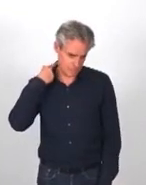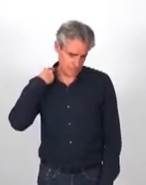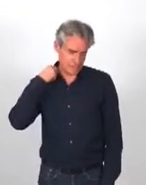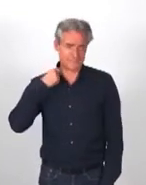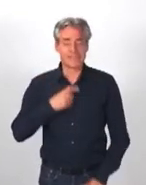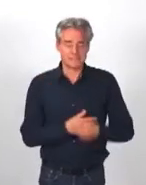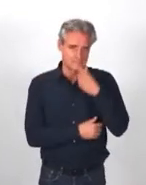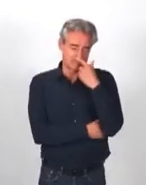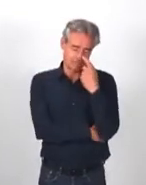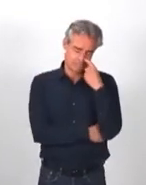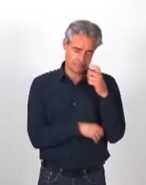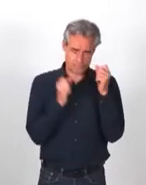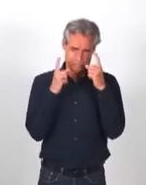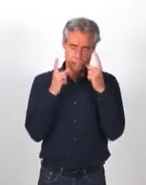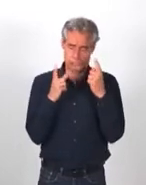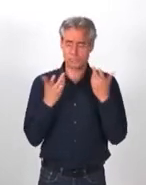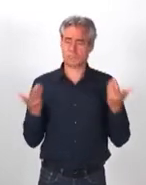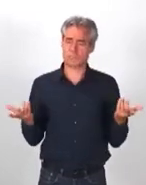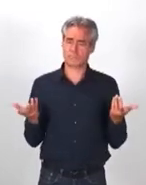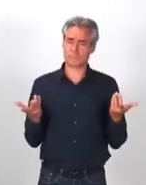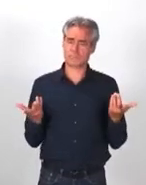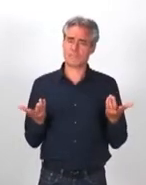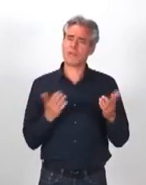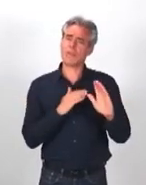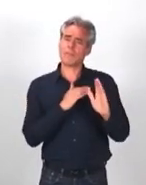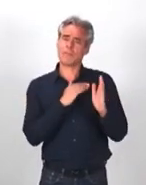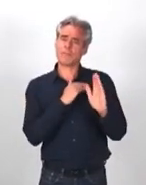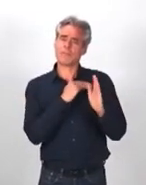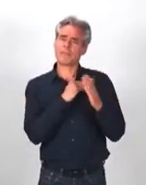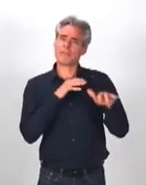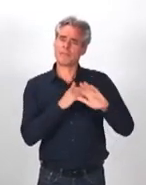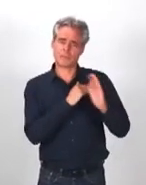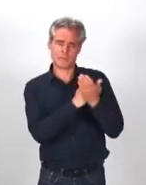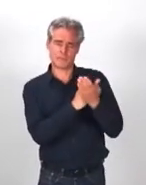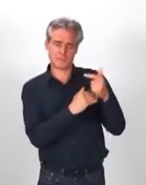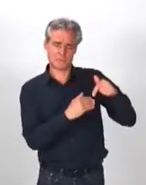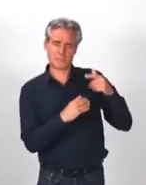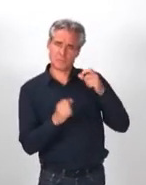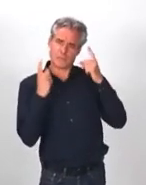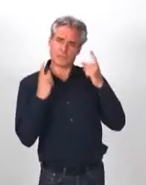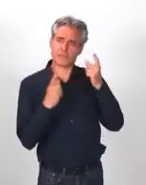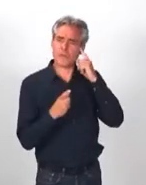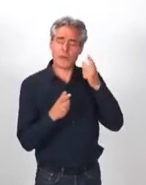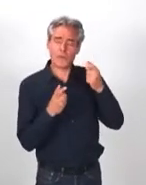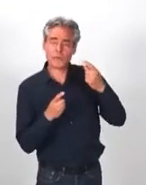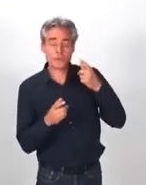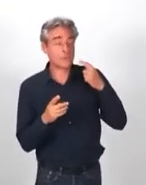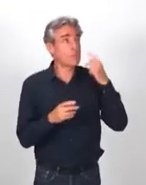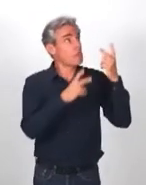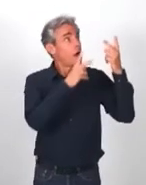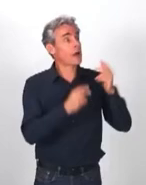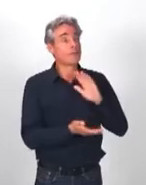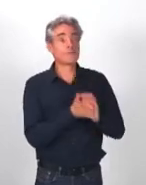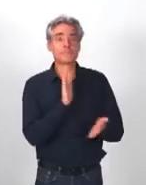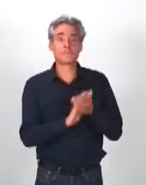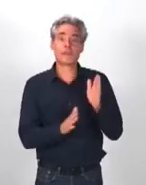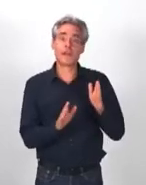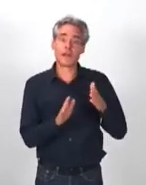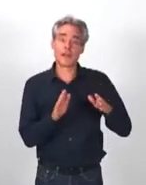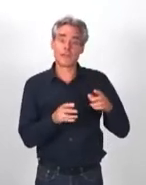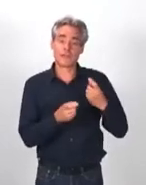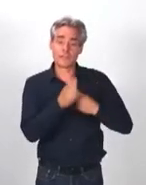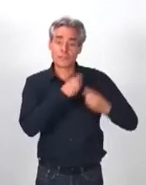y a quelque chose qui me surprend toujours un peu dans votre façon de présenter les choses. C'est comme si vous étiez arrivé avec une page